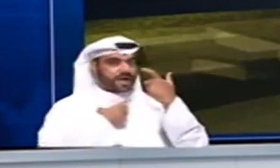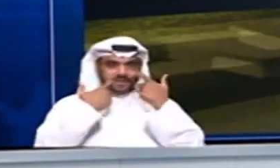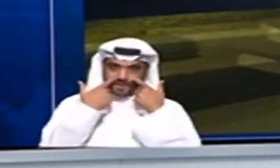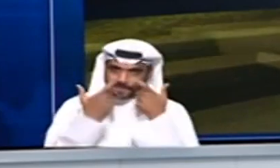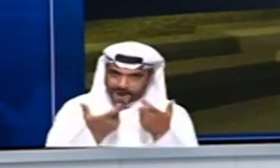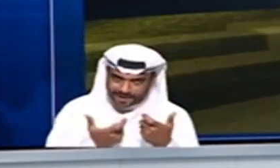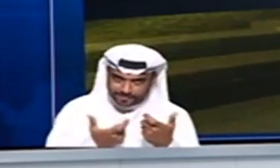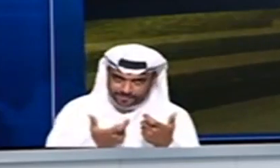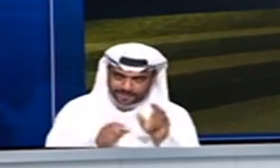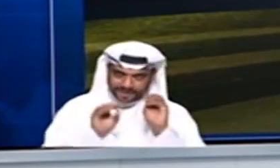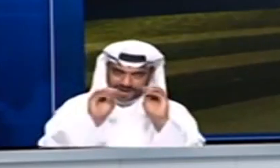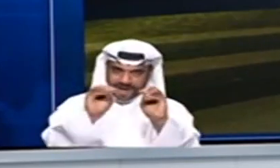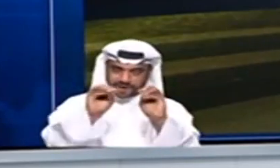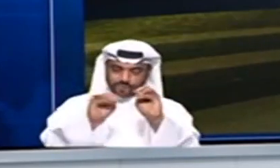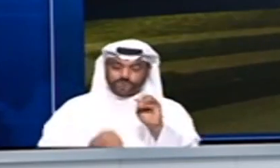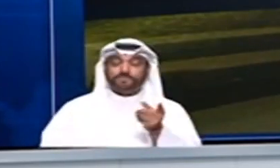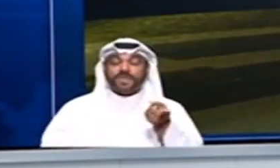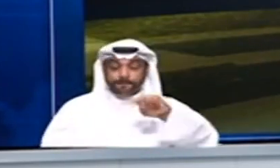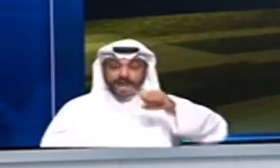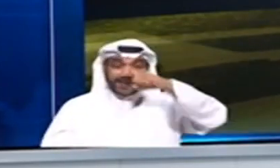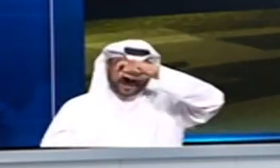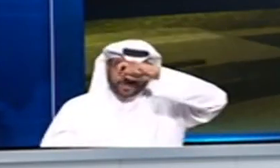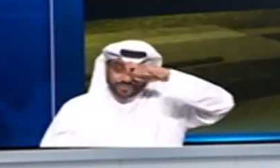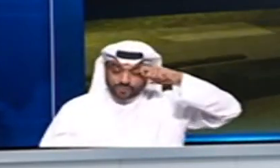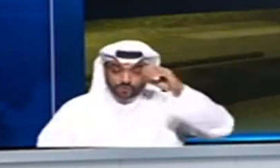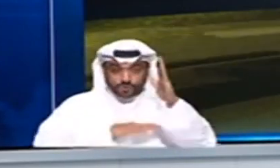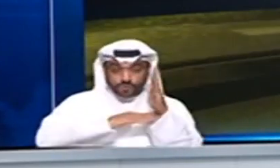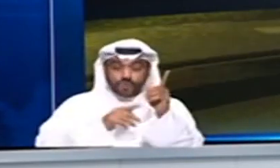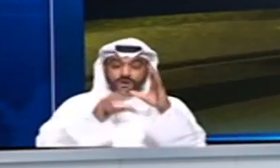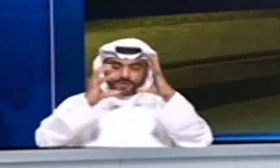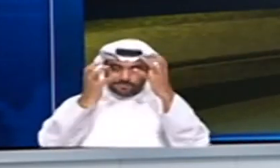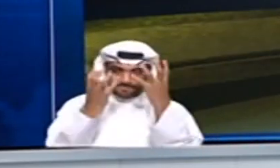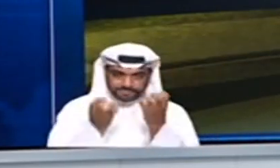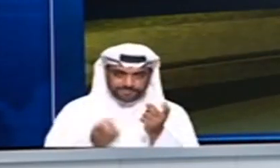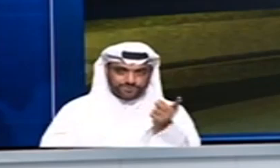درجات الحرارة خلال النهار مقبل خلال الأيام القادمة بإذن